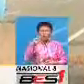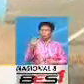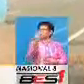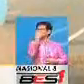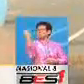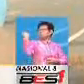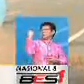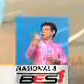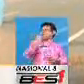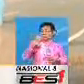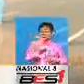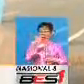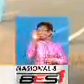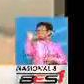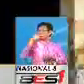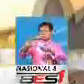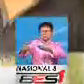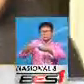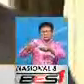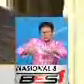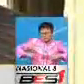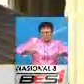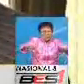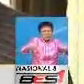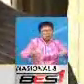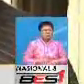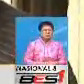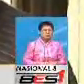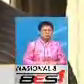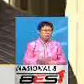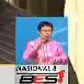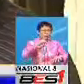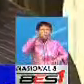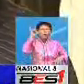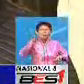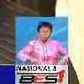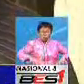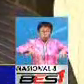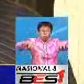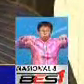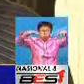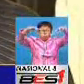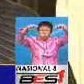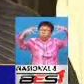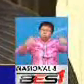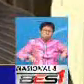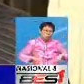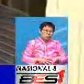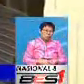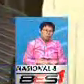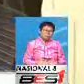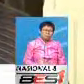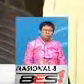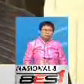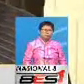ni, memang ada hampir-hampir dengan jalan tu. Malam tadi air pasang besar. Sekali ni air pasang besar.